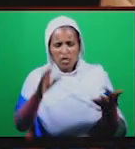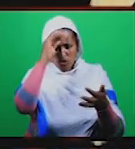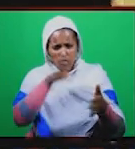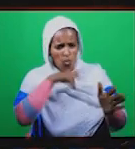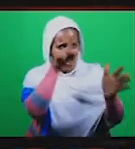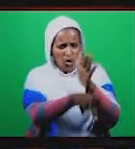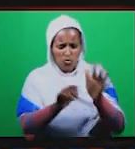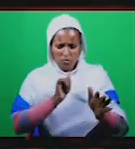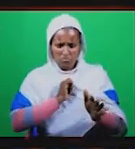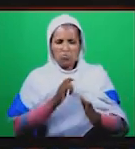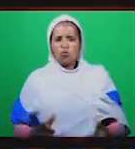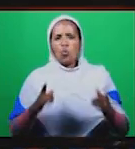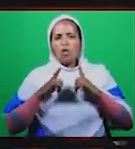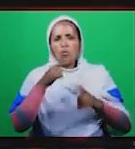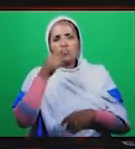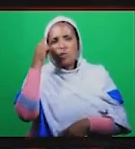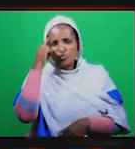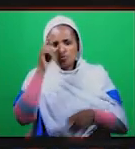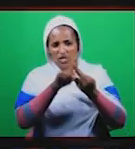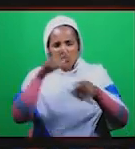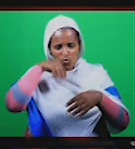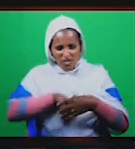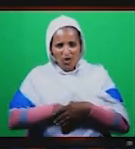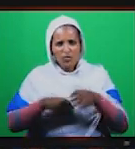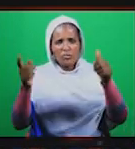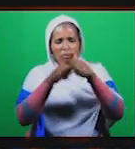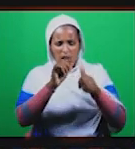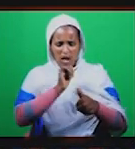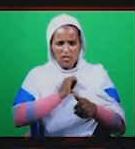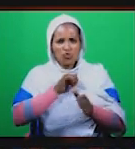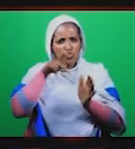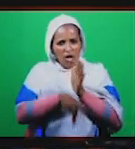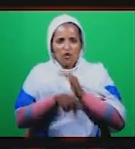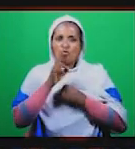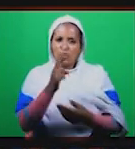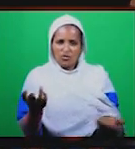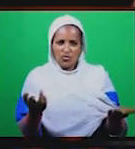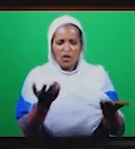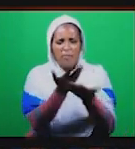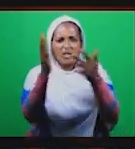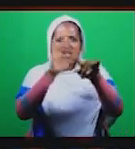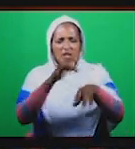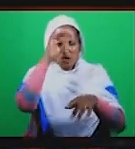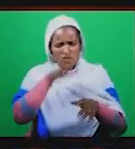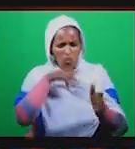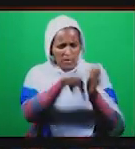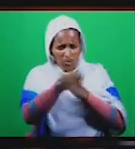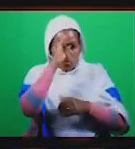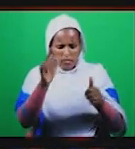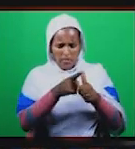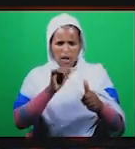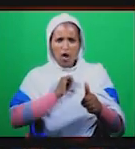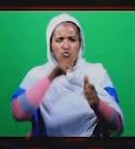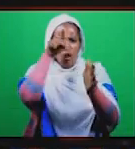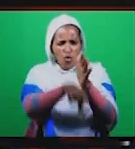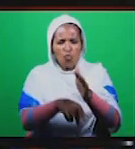ሆዳቸው አምላካቸው የሆነ ነገን ማሰብ ያቃታቸው ሰውን ገለው እነሱ እንኖራለን የሚሉ ነገር ግን